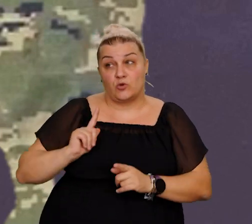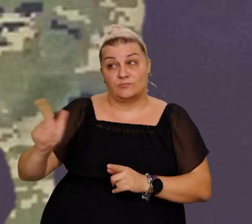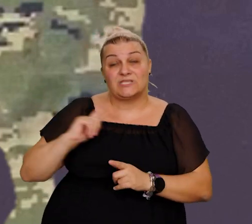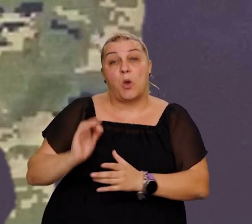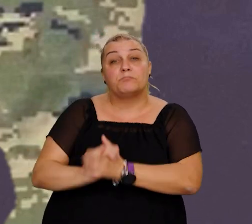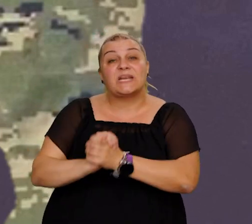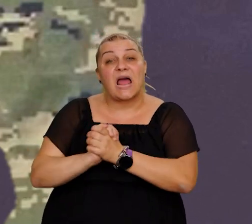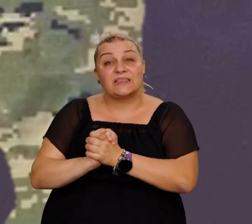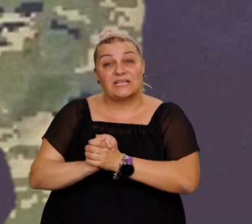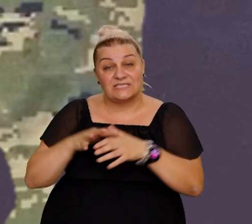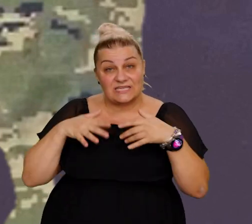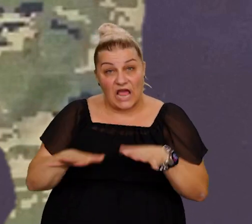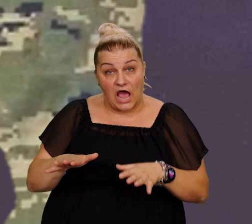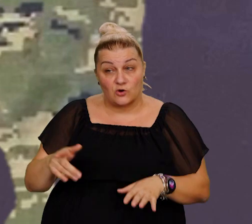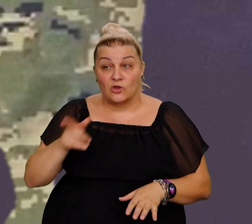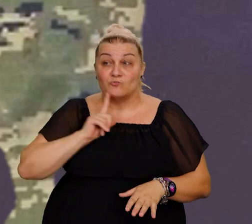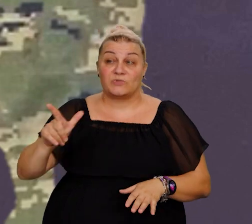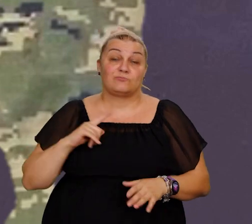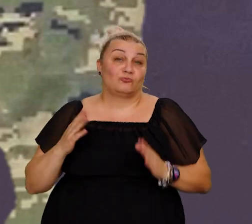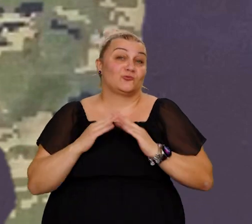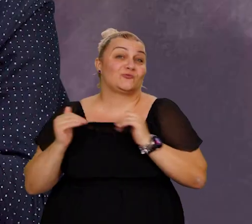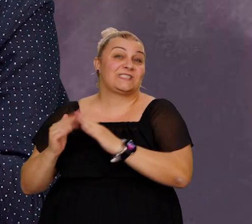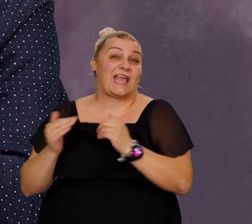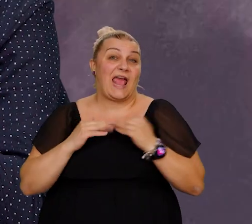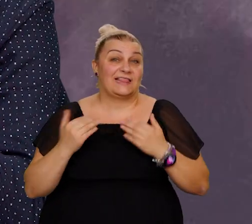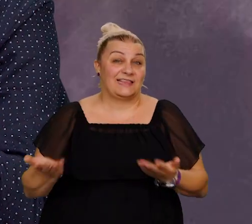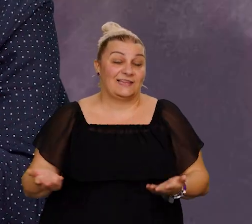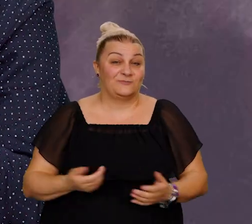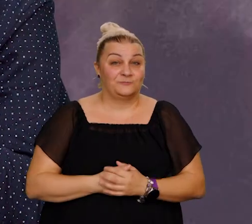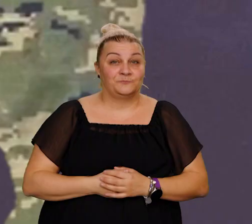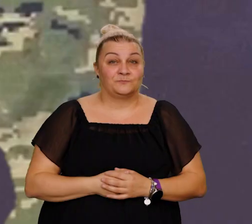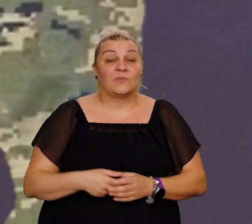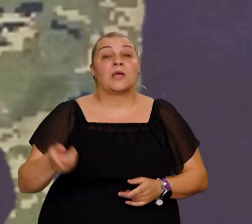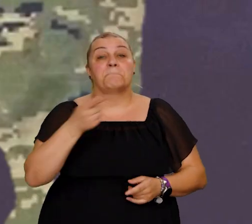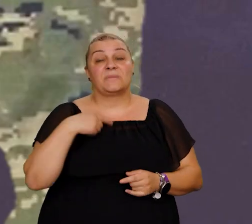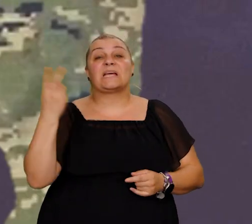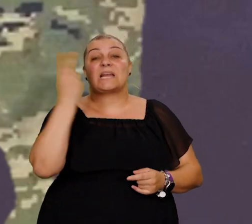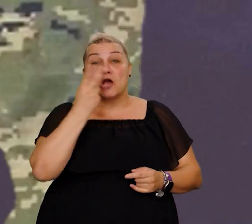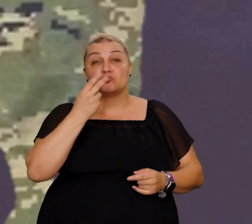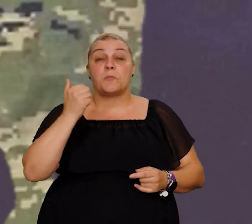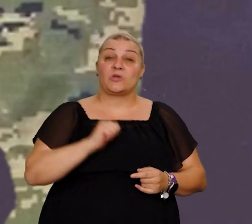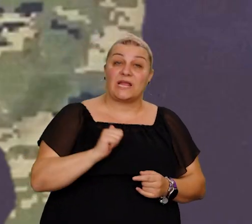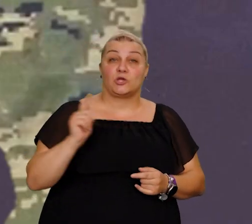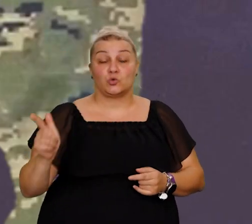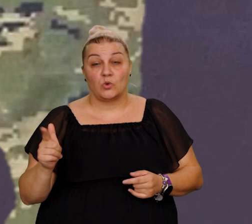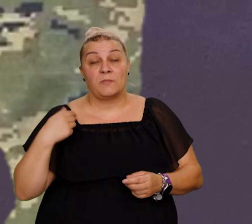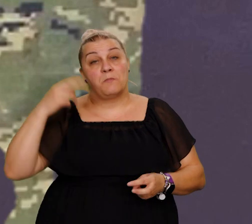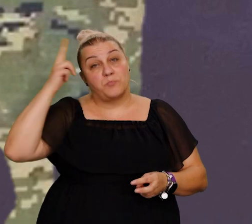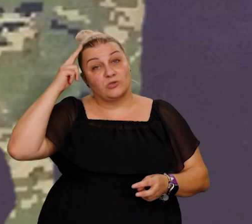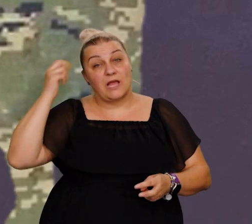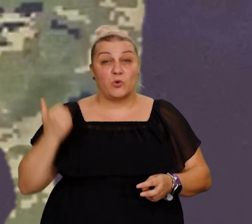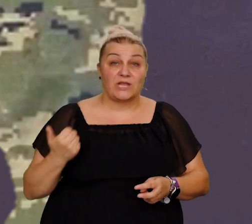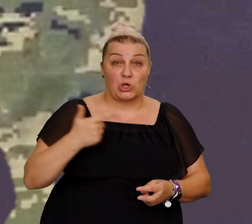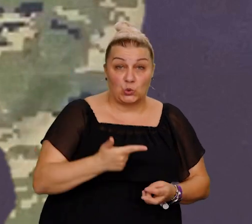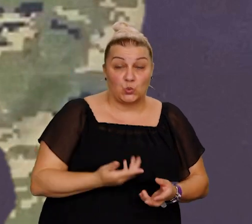prijateljski narodi, mi smo susjedi prvi. Prvi susjedi, naravno, koji razumijemo jedni druge, koji znamo jedni